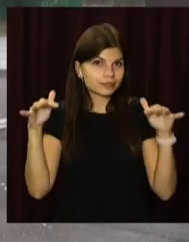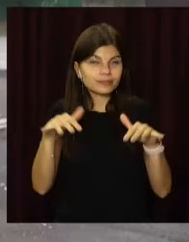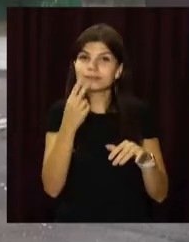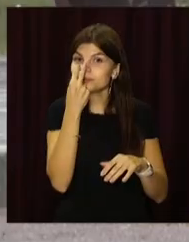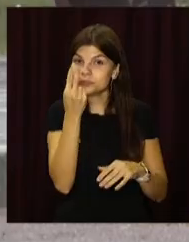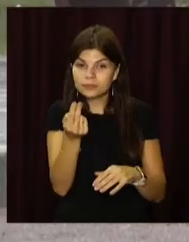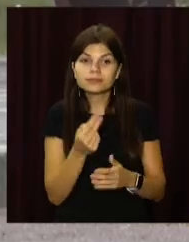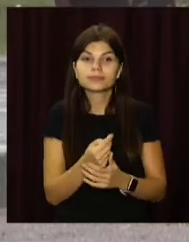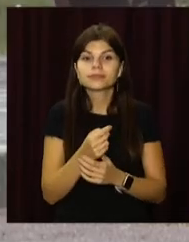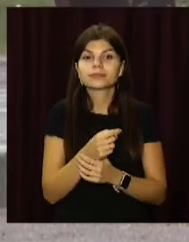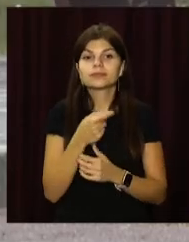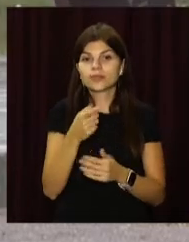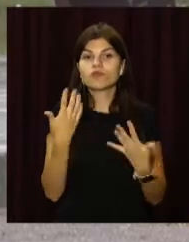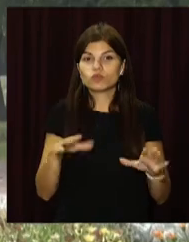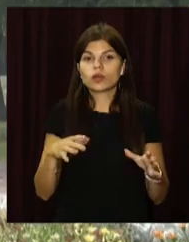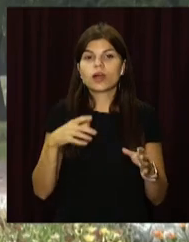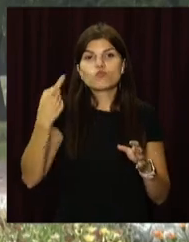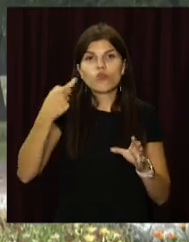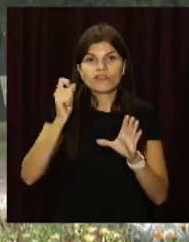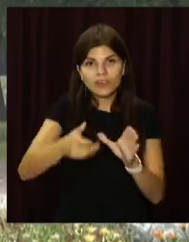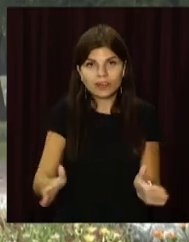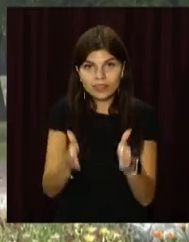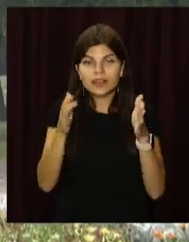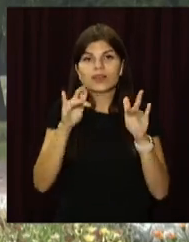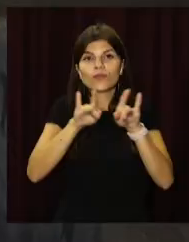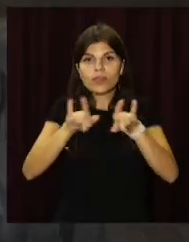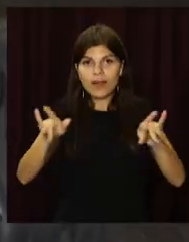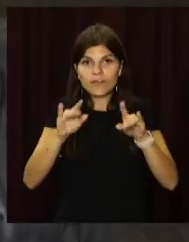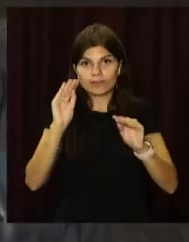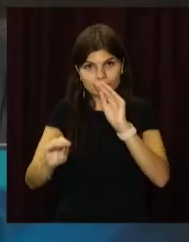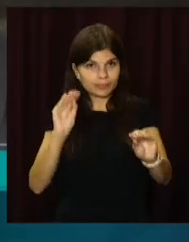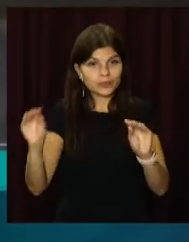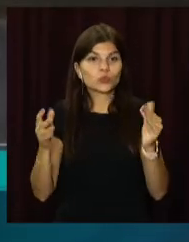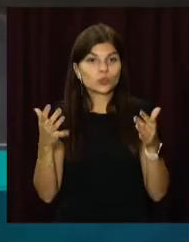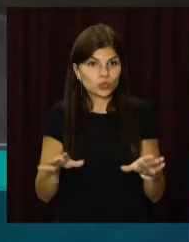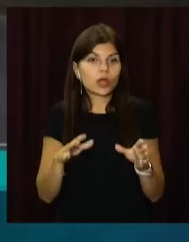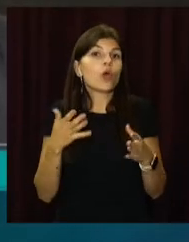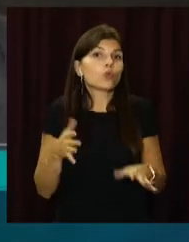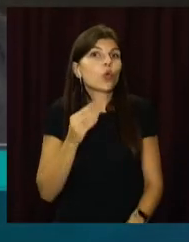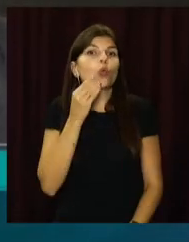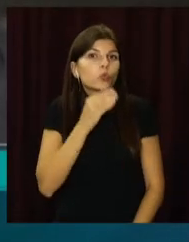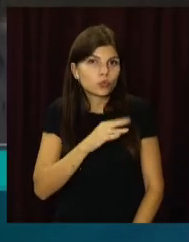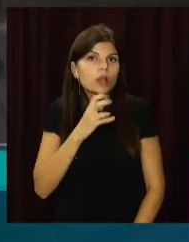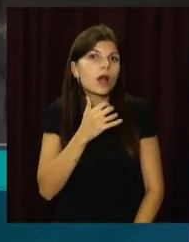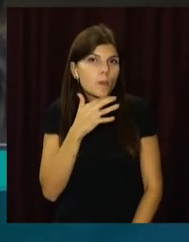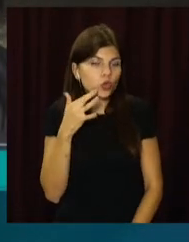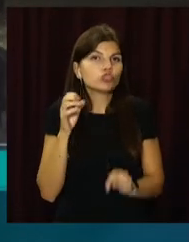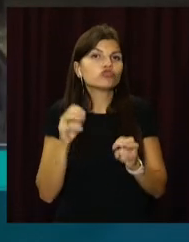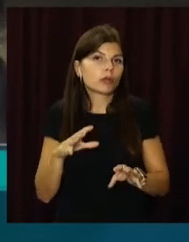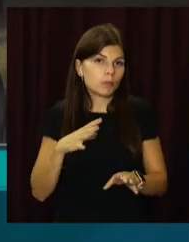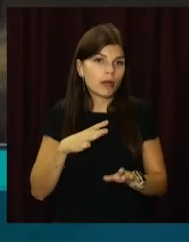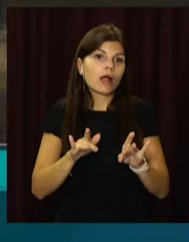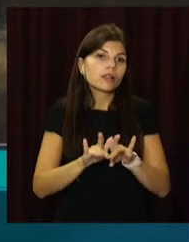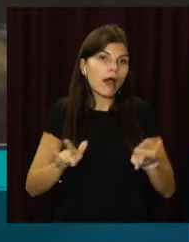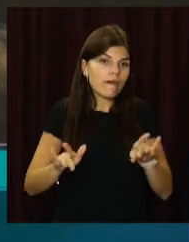фестивальна зона, понад 10 урн та лав. Це не повний перелік трансформацій. Намного краще, ніж було раніше. Лавочки,